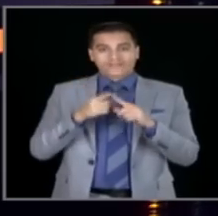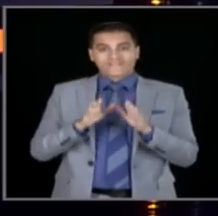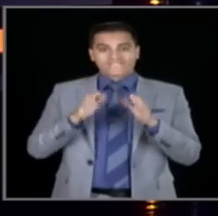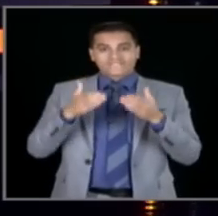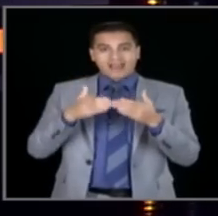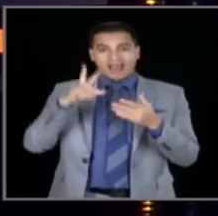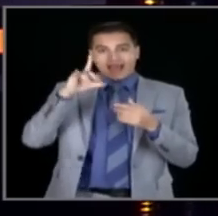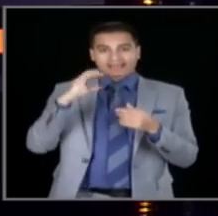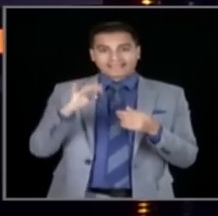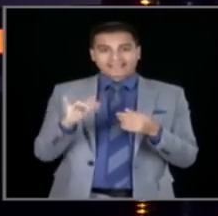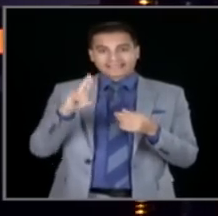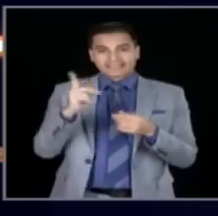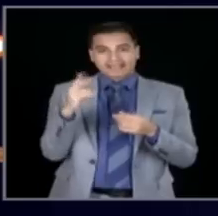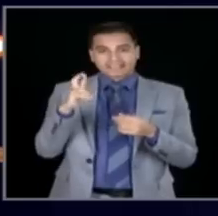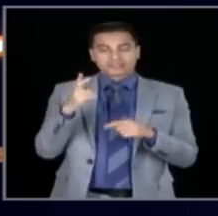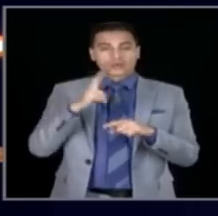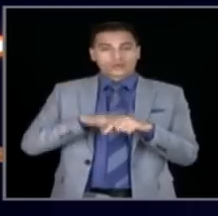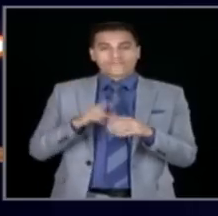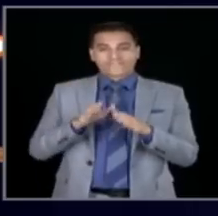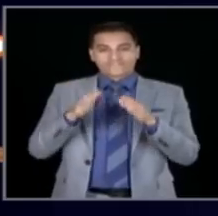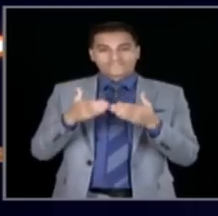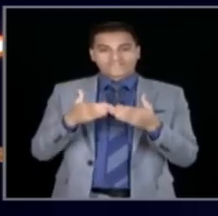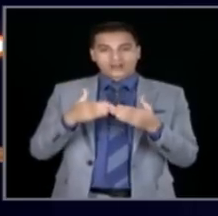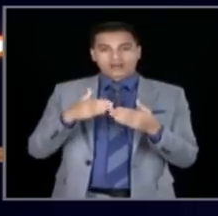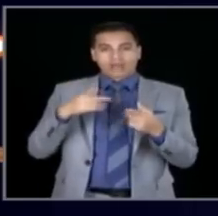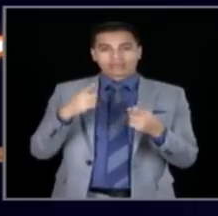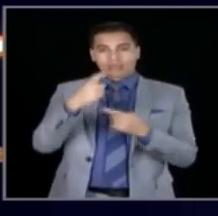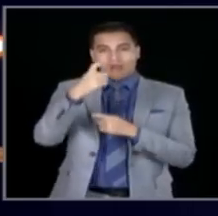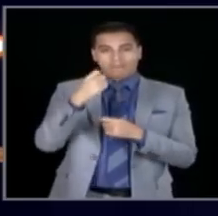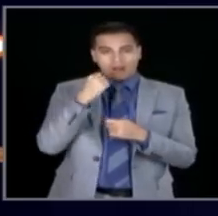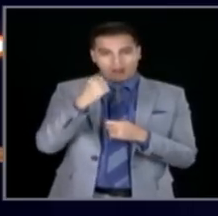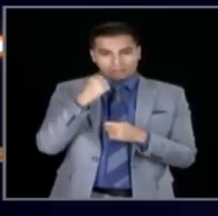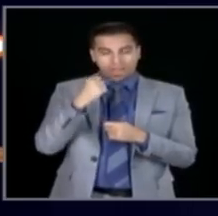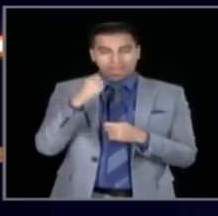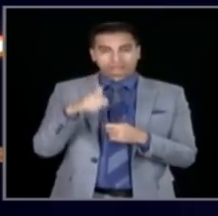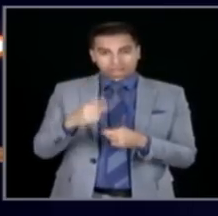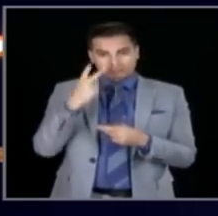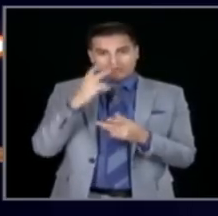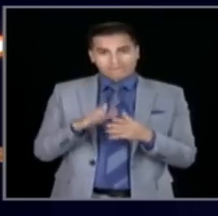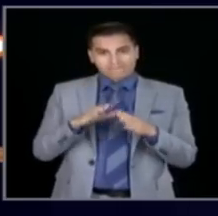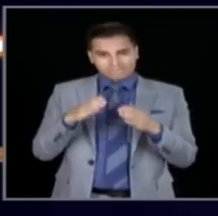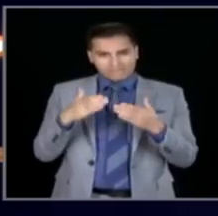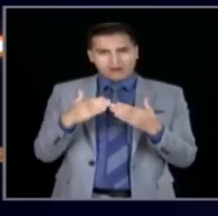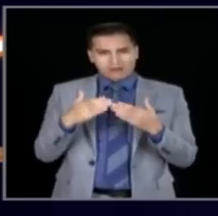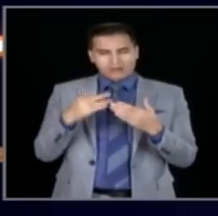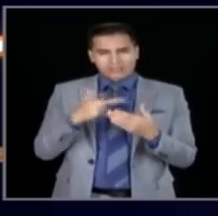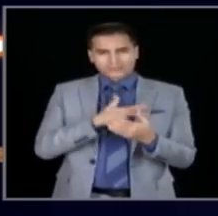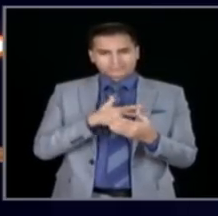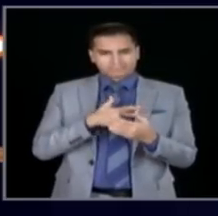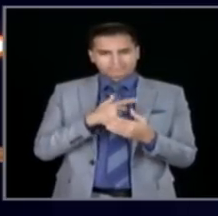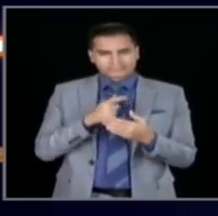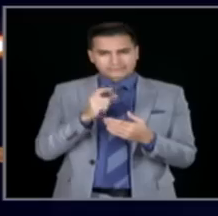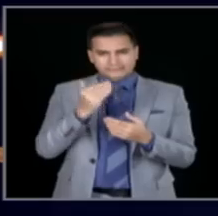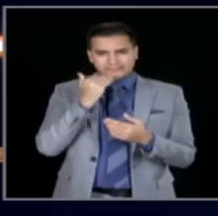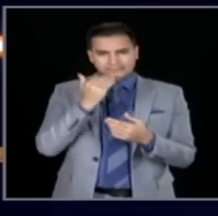أليجيترز وفريق الضربة القاضية. أول فريق مشرفنا في الاستوديو فريق تمسك باختيار الاسم،